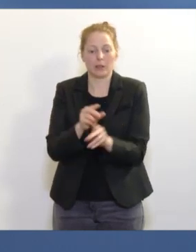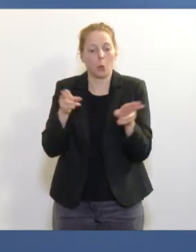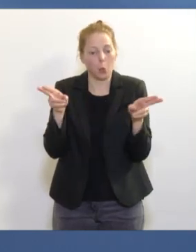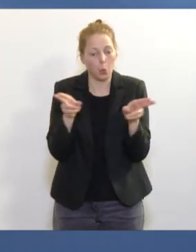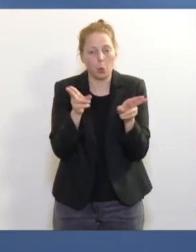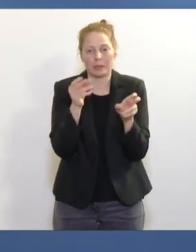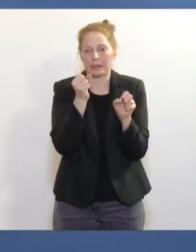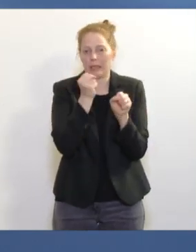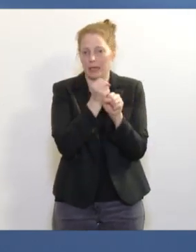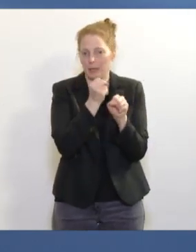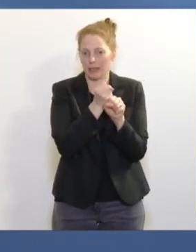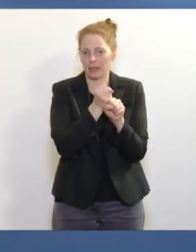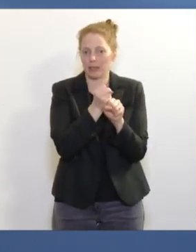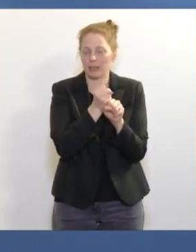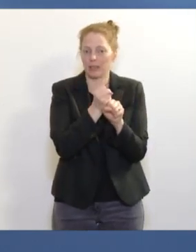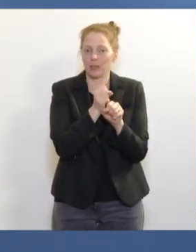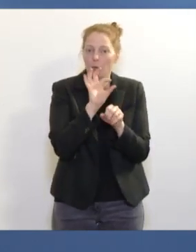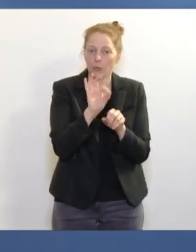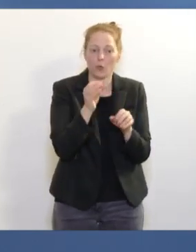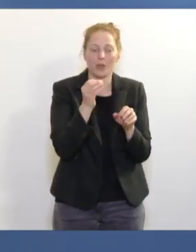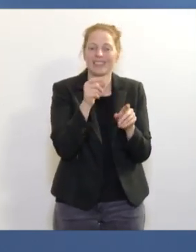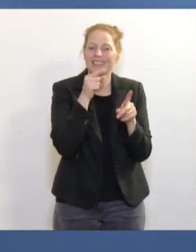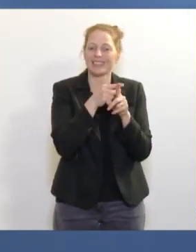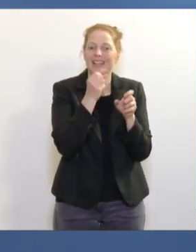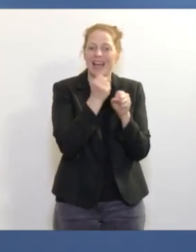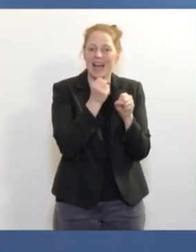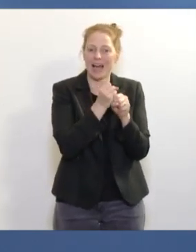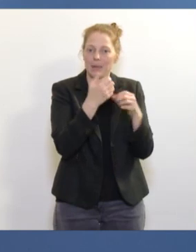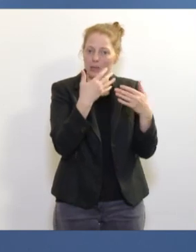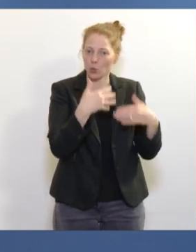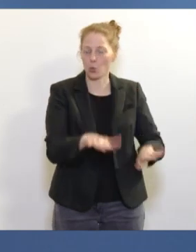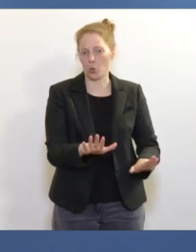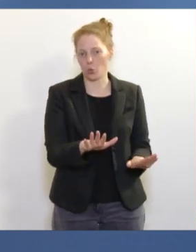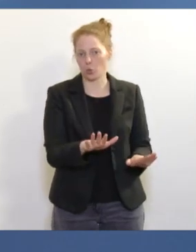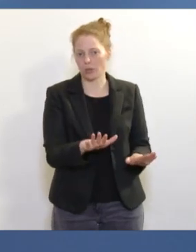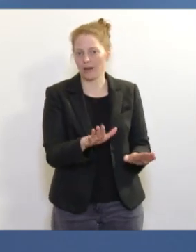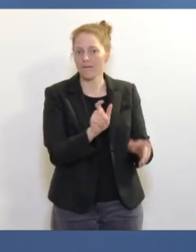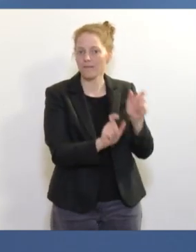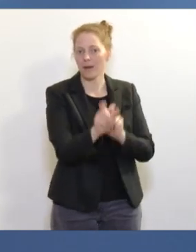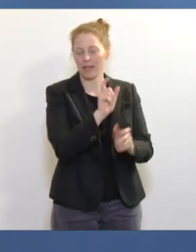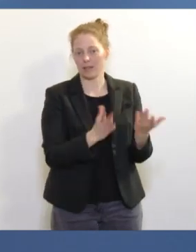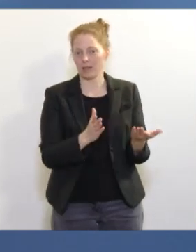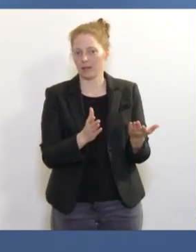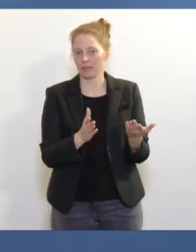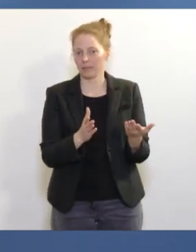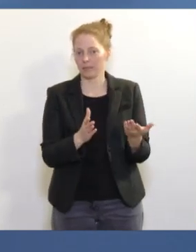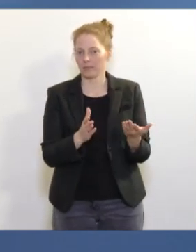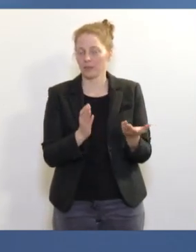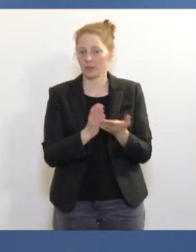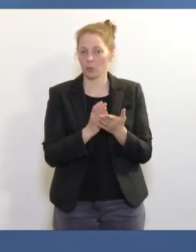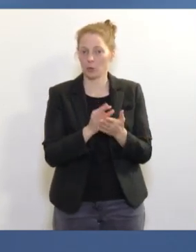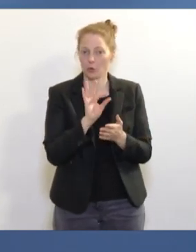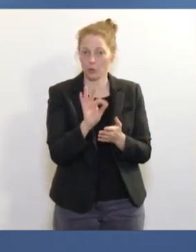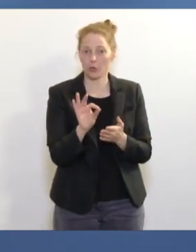partiell als ein Element für Chômage zu evitieren, und per Definition können nicht mehr Leute davon profitieren, die für den